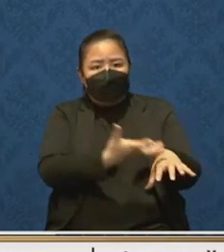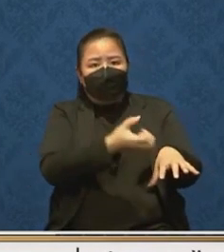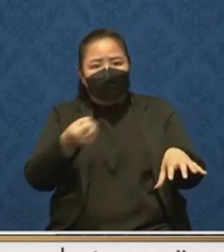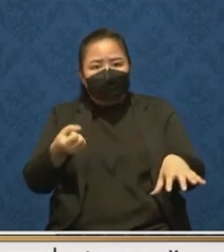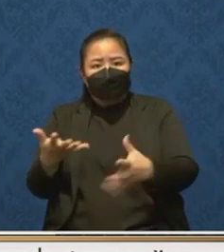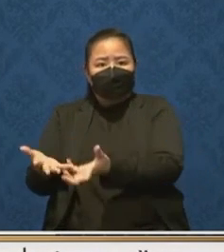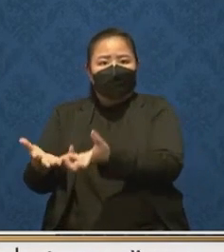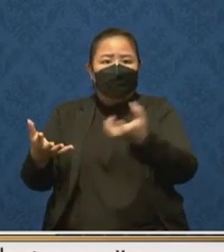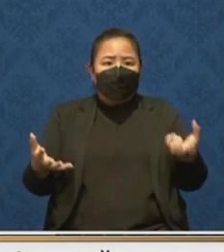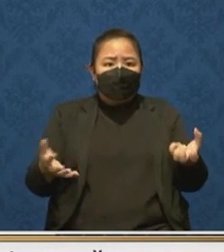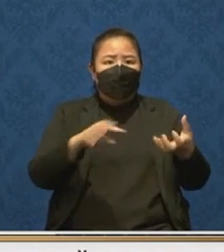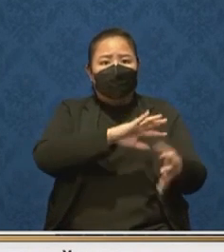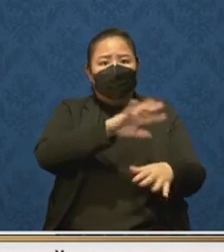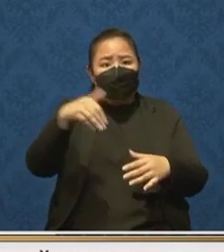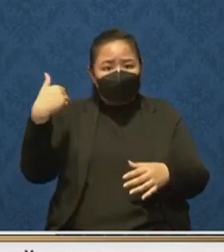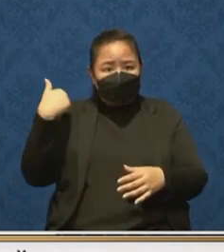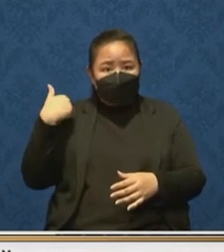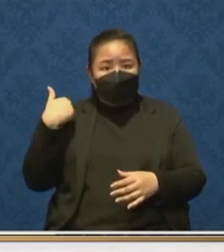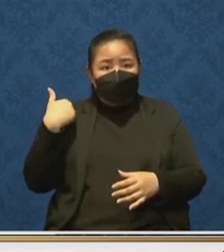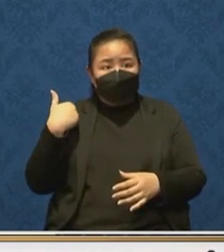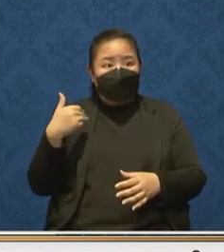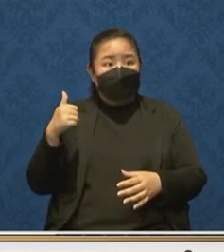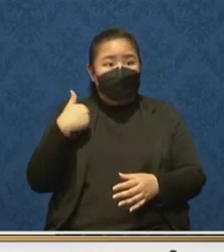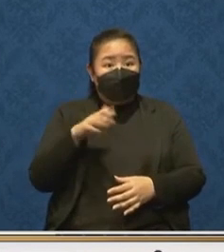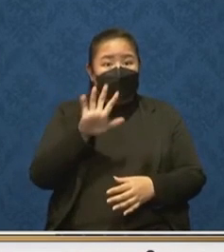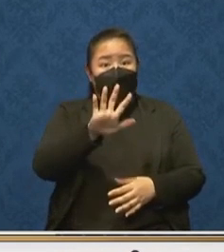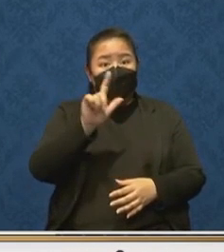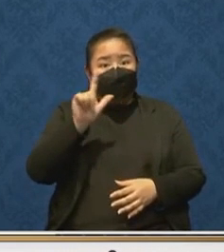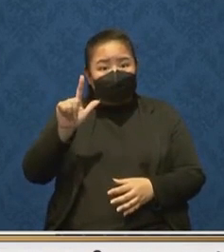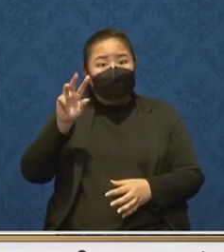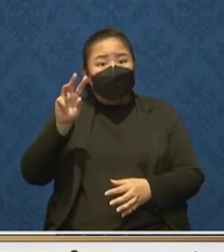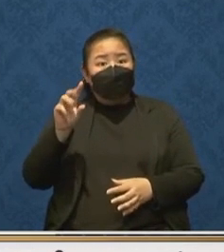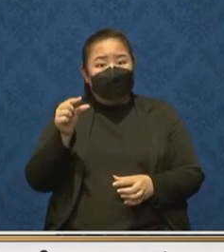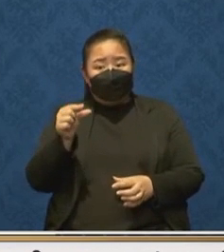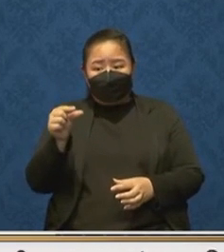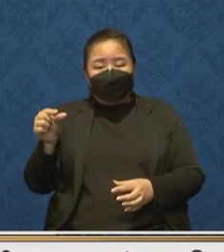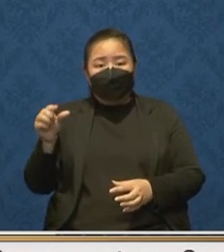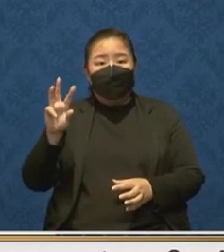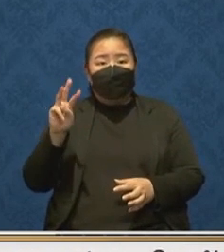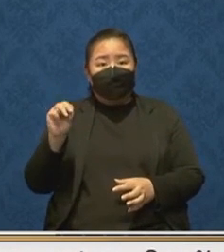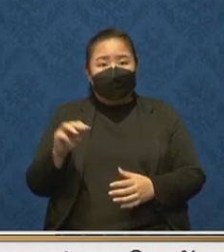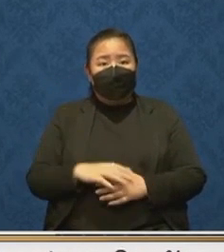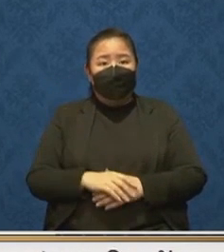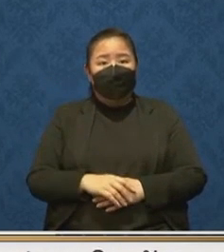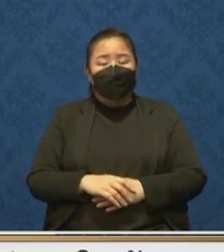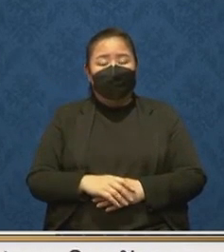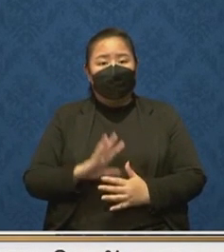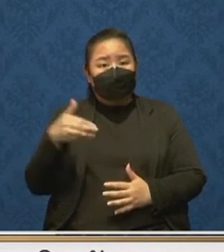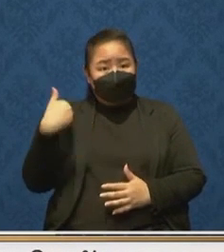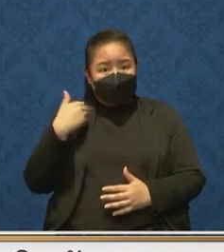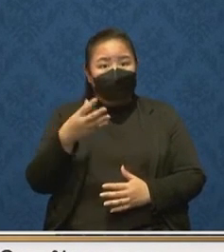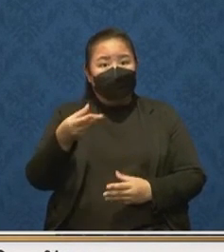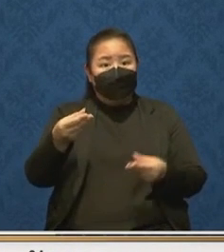ามี Yar Monopoli ไ้อยู่ 5 ล้านเมตรมาแล้ว 2 ล้านเมตรถามรัฐมณตรี ถาม